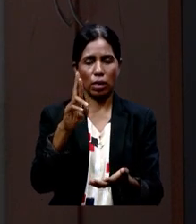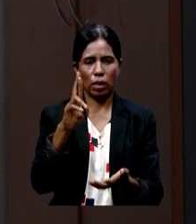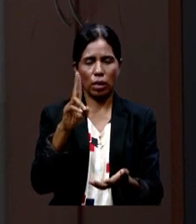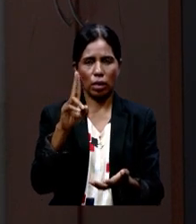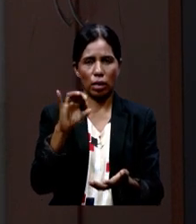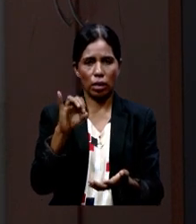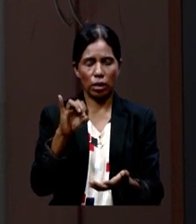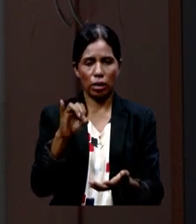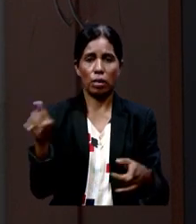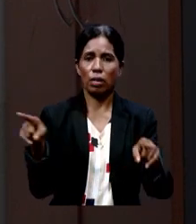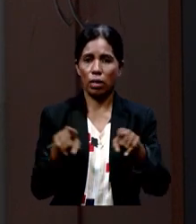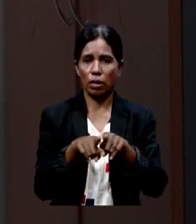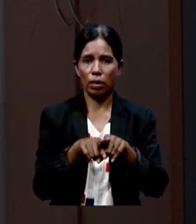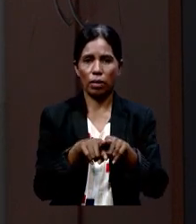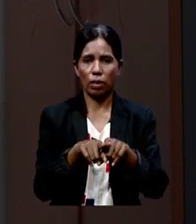necessary makida hanesan be